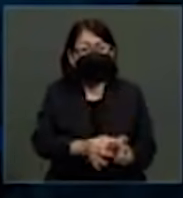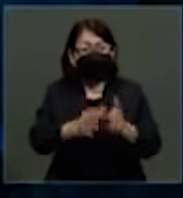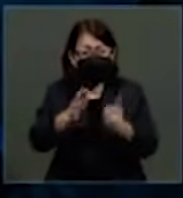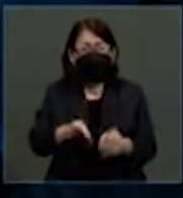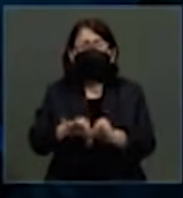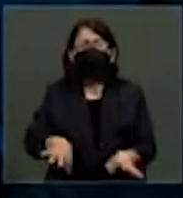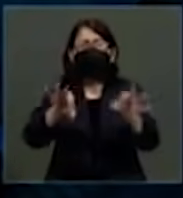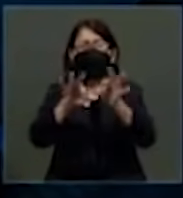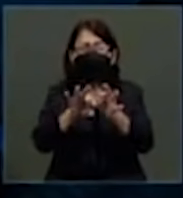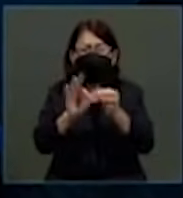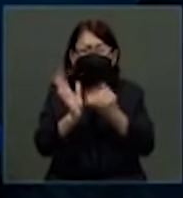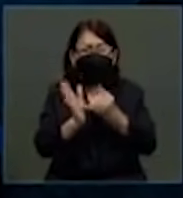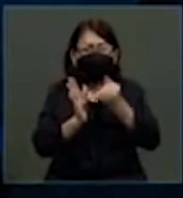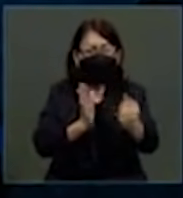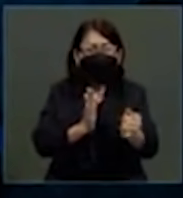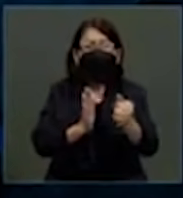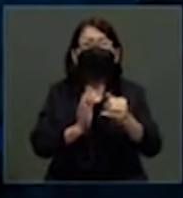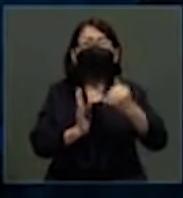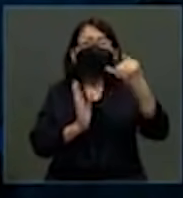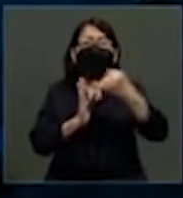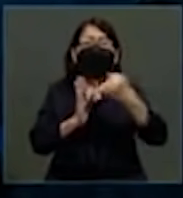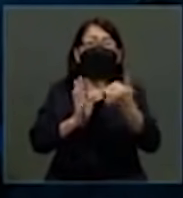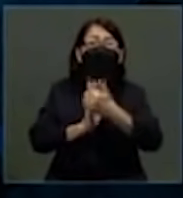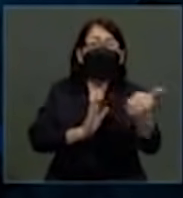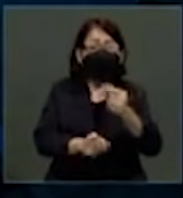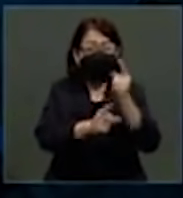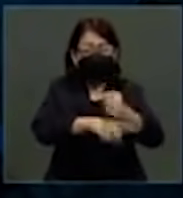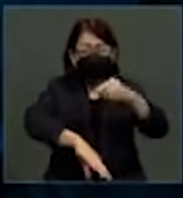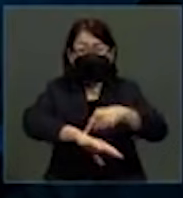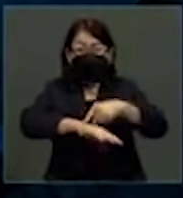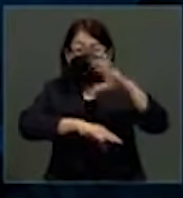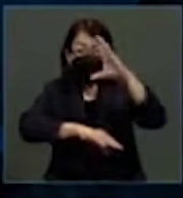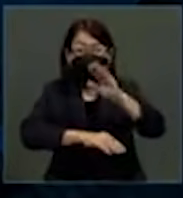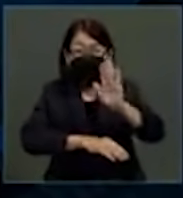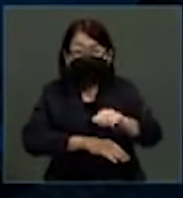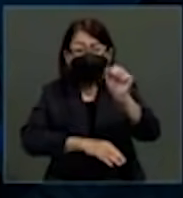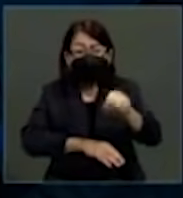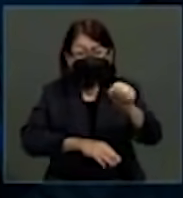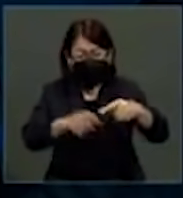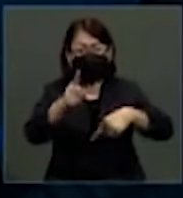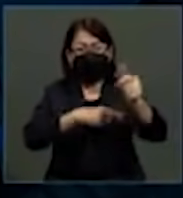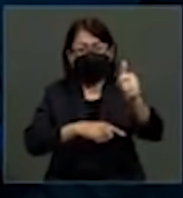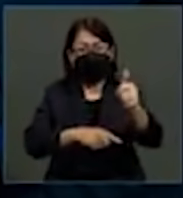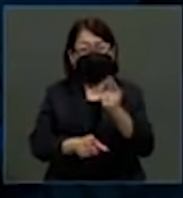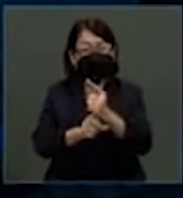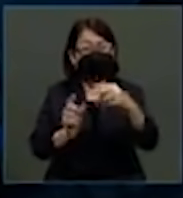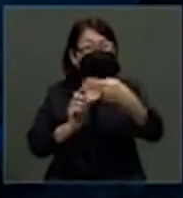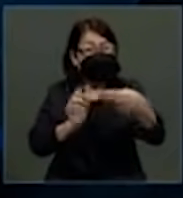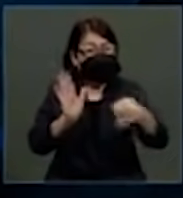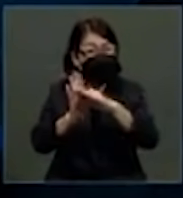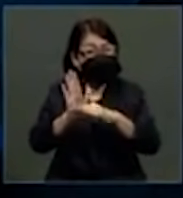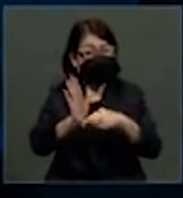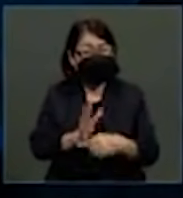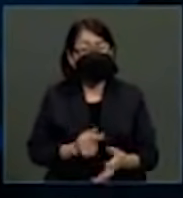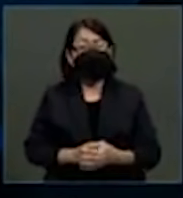กโดยผู้โดยสารและผู้เกี่ยวข้องที่จำเป็นต้องเดินทางข้ามเขตพื้นที่จังหวัดใน